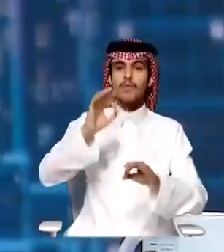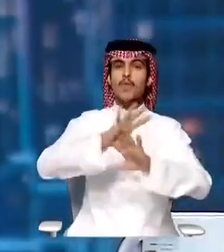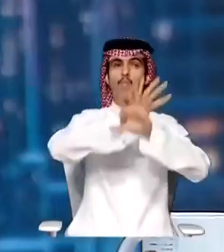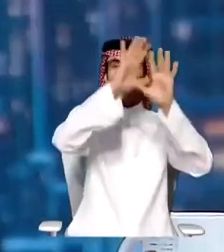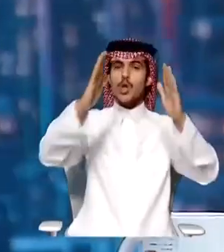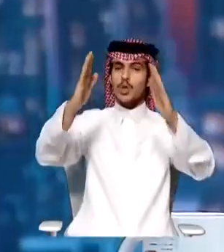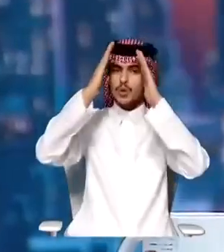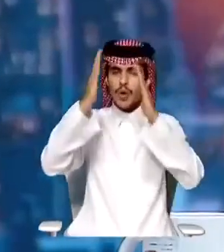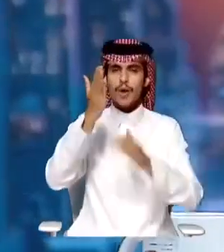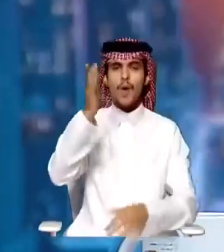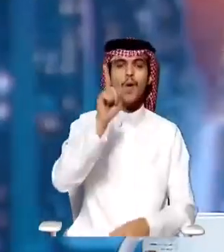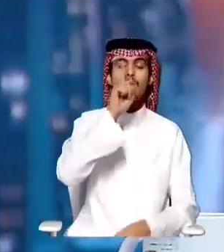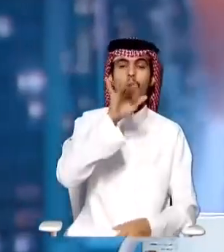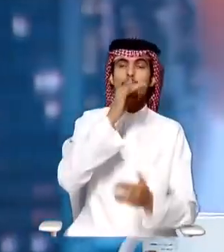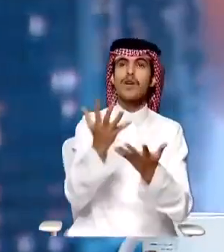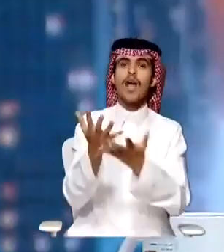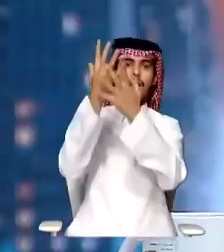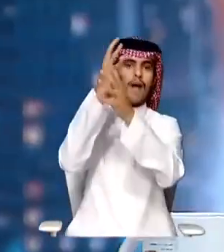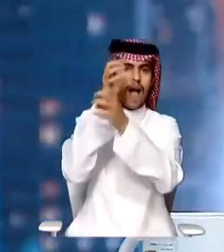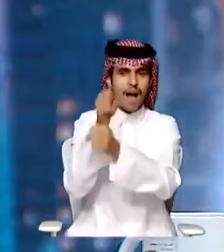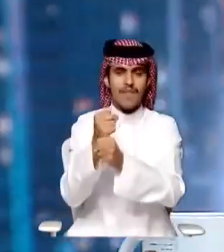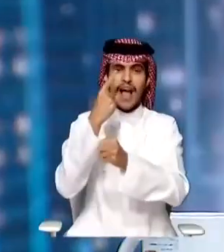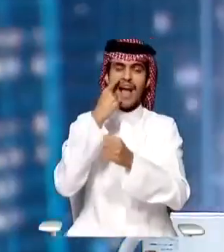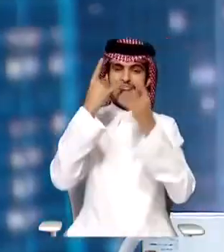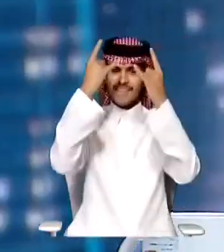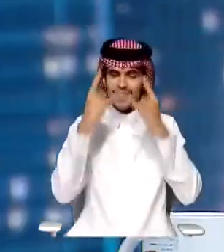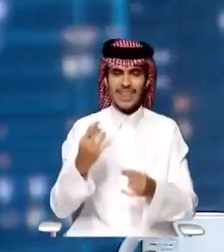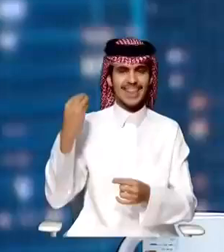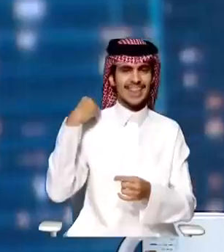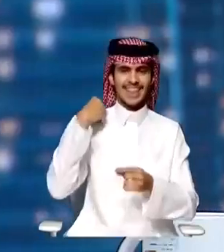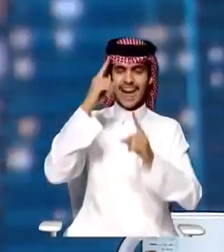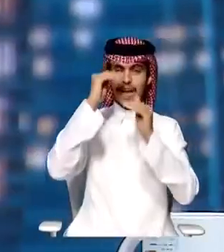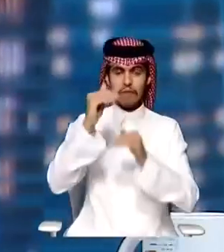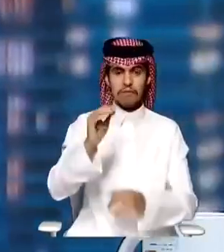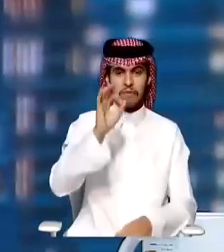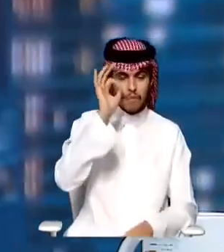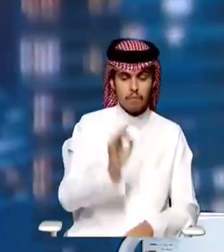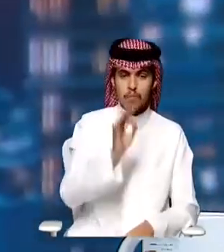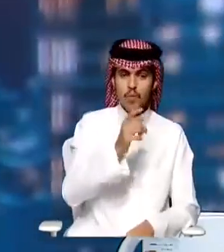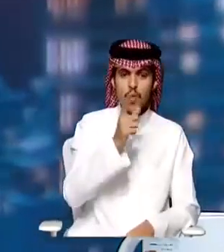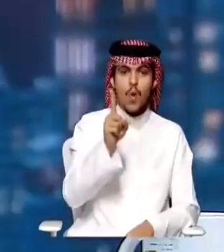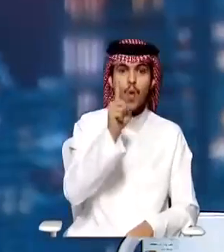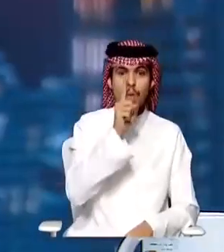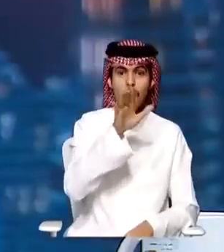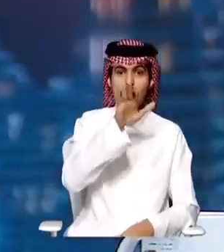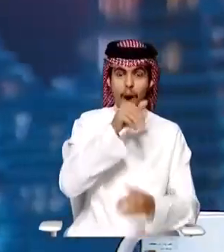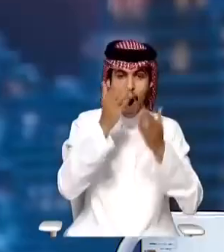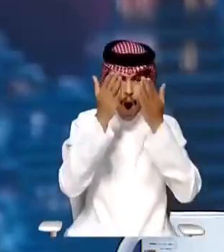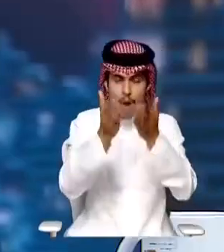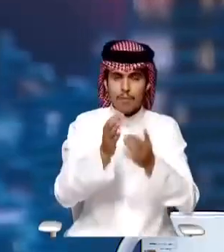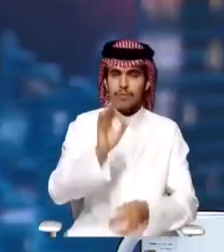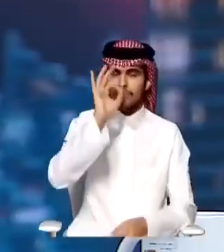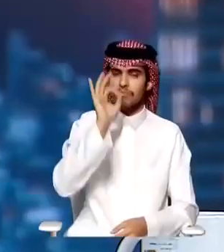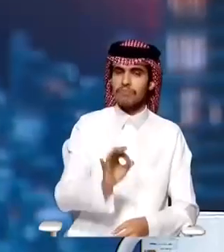ودعواتنا لهم ان الله يحفظهم ويخليهم لكم يصل ان شاء الله الله يجزاكم خير لان فعليا اب وام ام